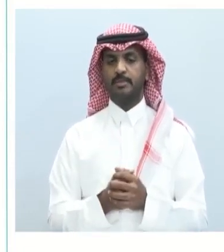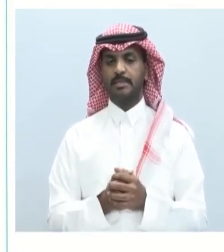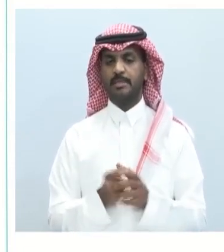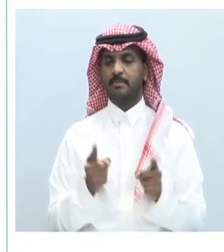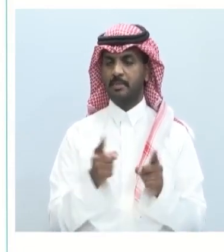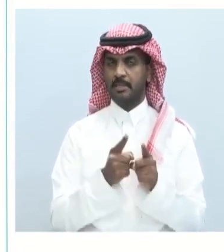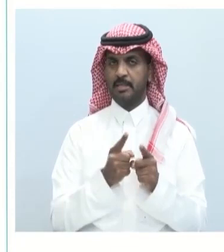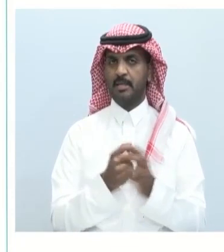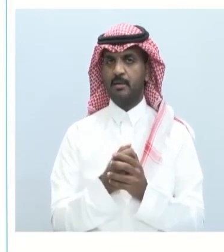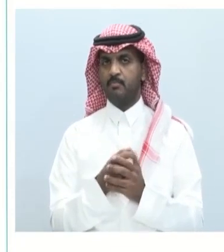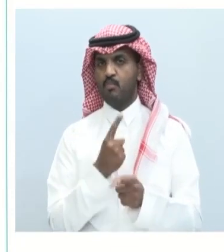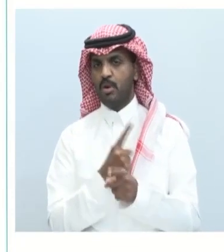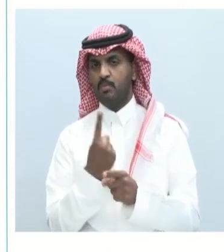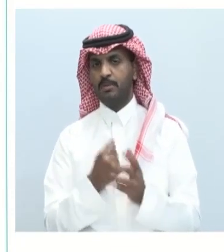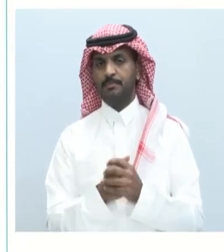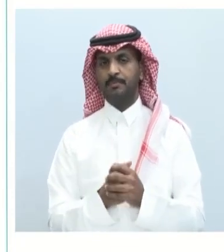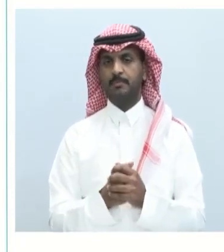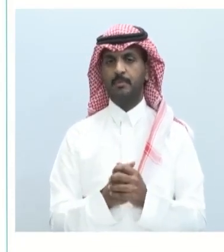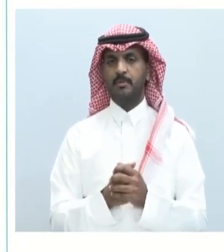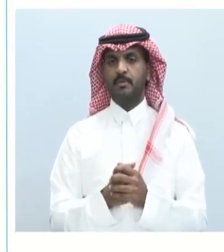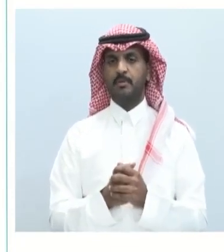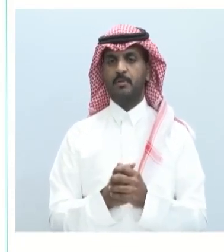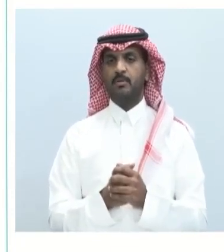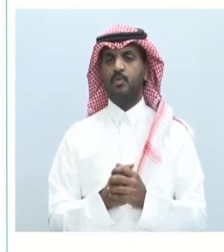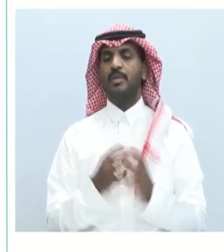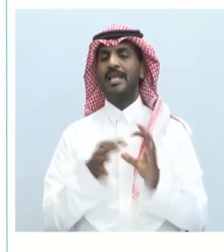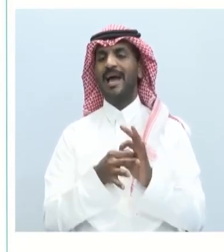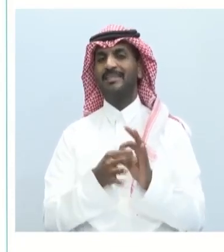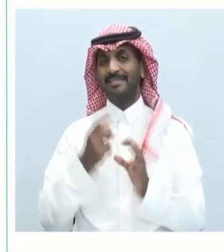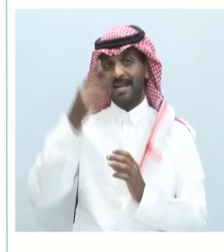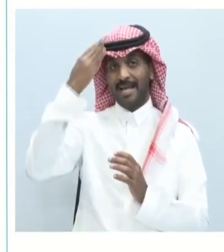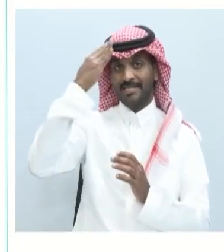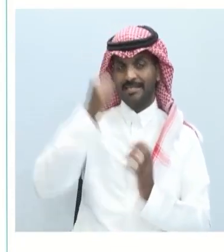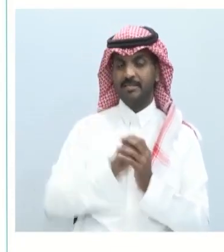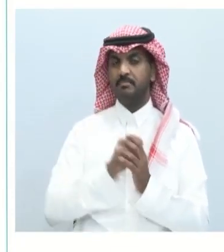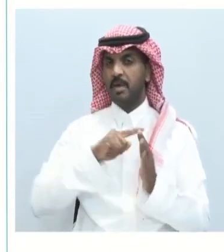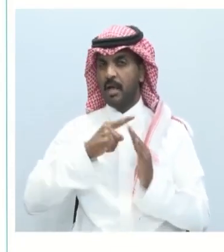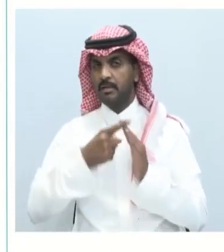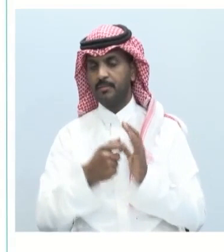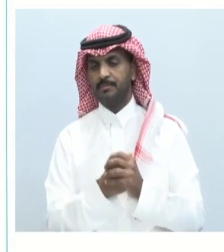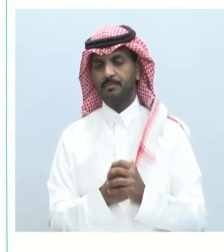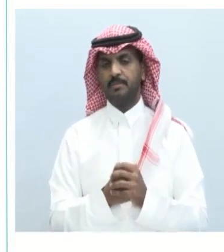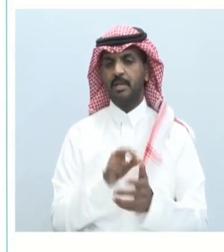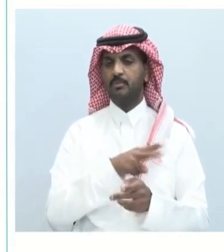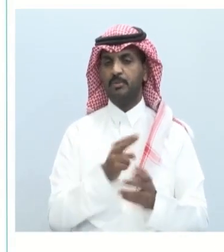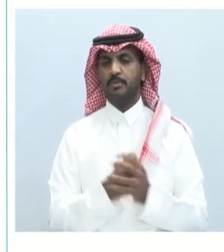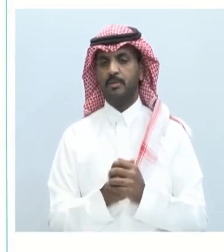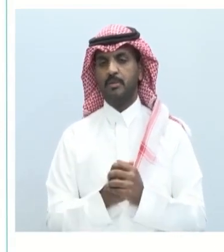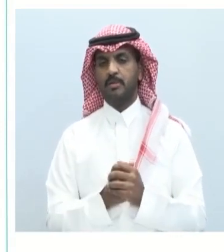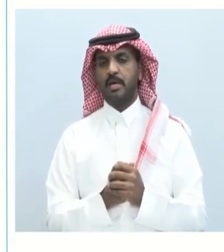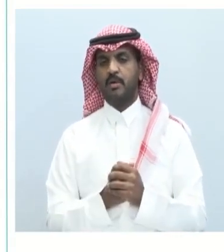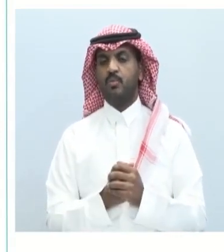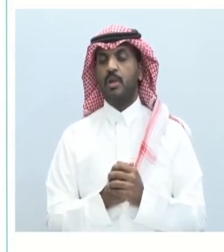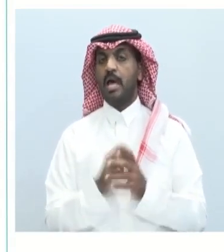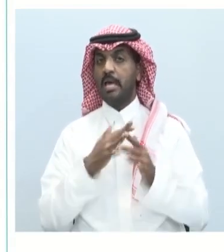واحد فقط مثال او علاقه راس باطراف او واحد الى متعدد هي الاكثر